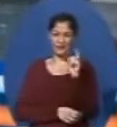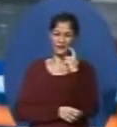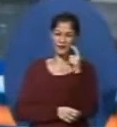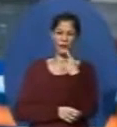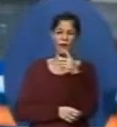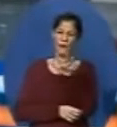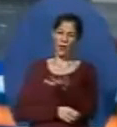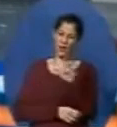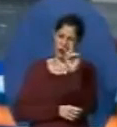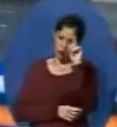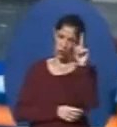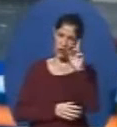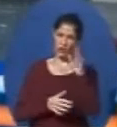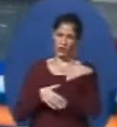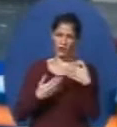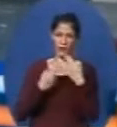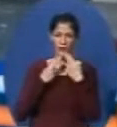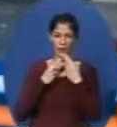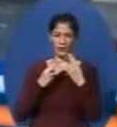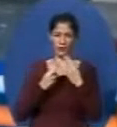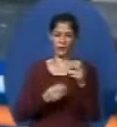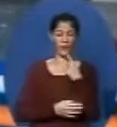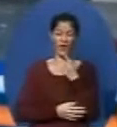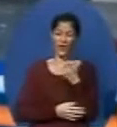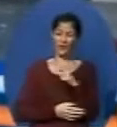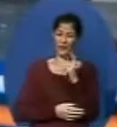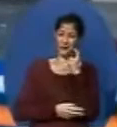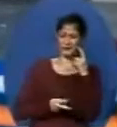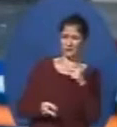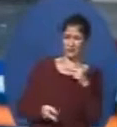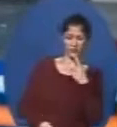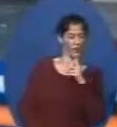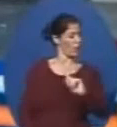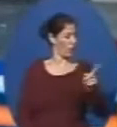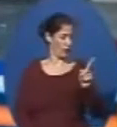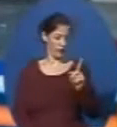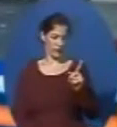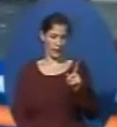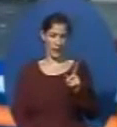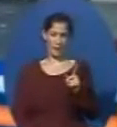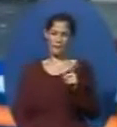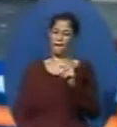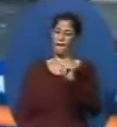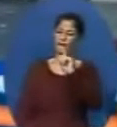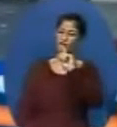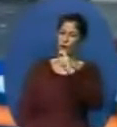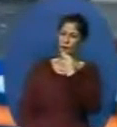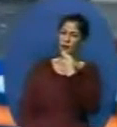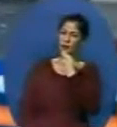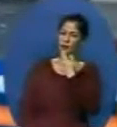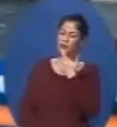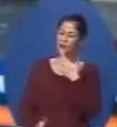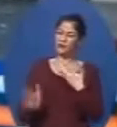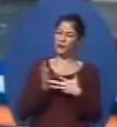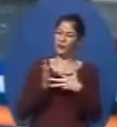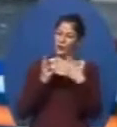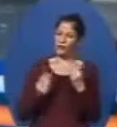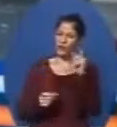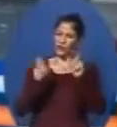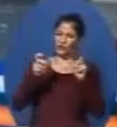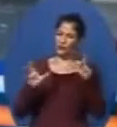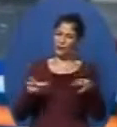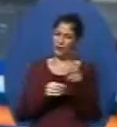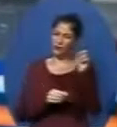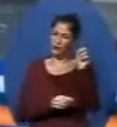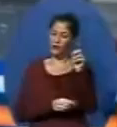אז המערכת יודעת לתת מענה. כמה שאתם ציניים. לא, המערכת יודעת לתת מענה, והשב"כ יבדוק את מי שיהיה איתו,